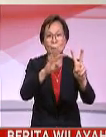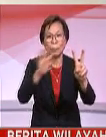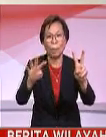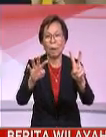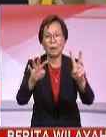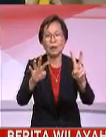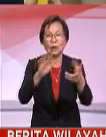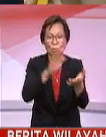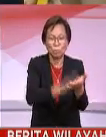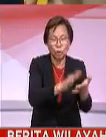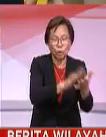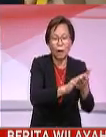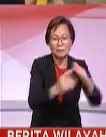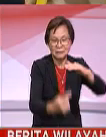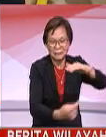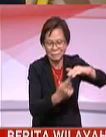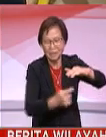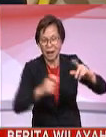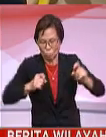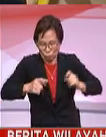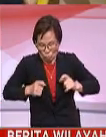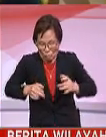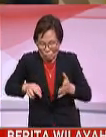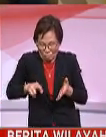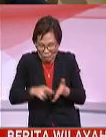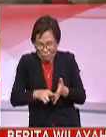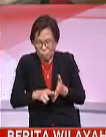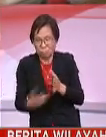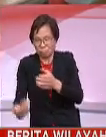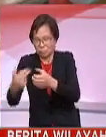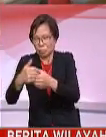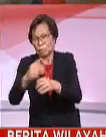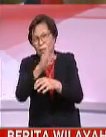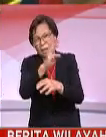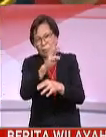institusi pendidikan awal kanak-kanak swasta berdaftar melibatkan